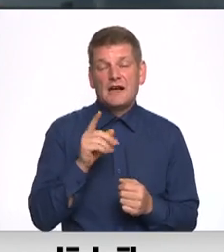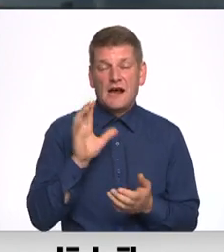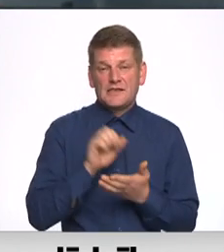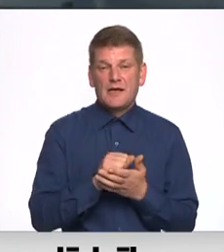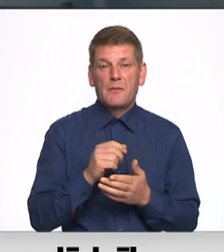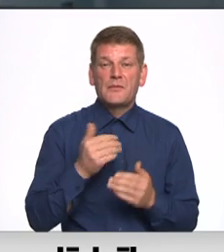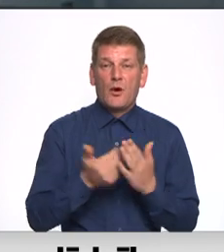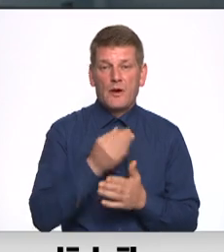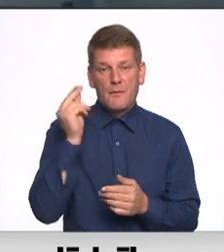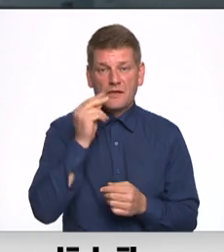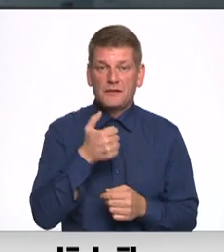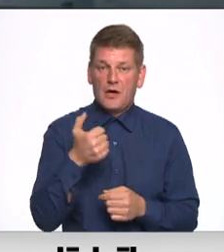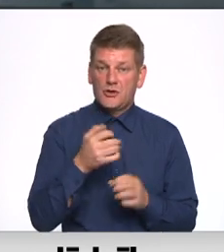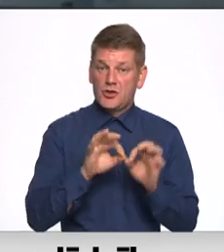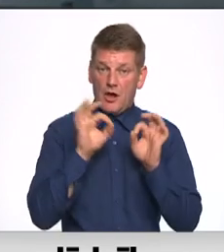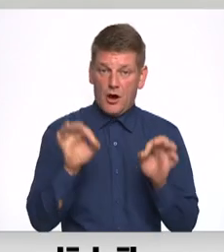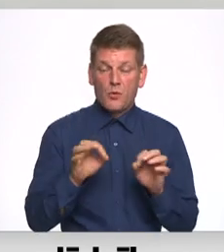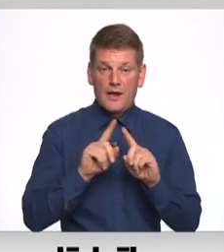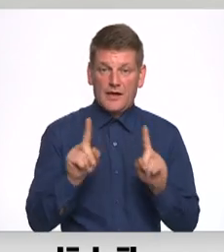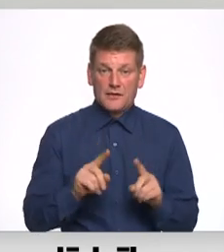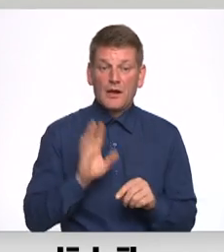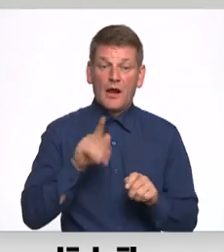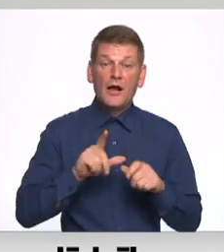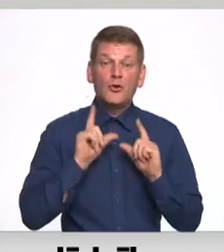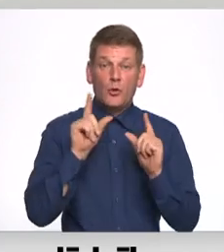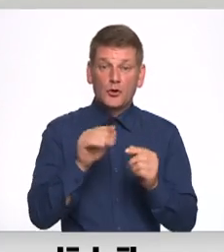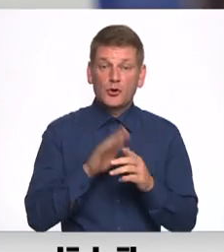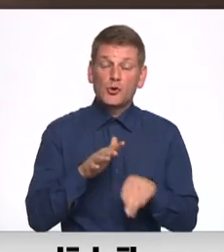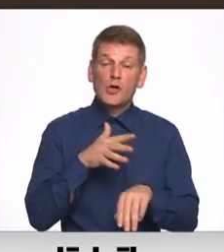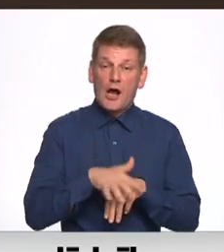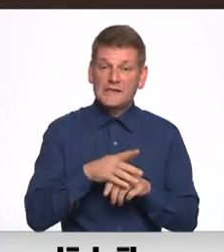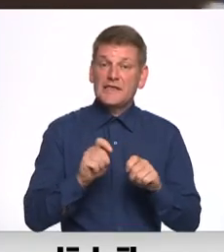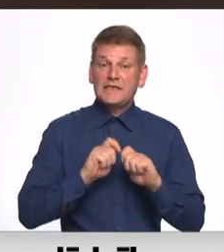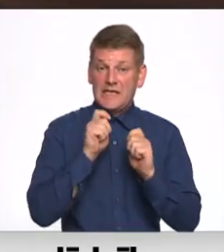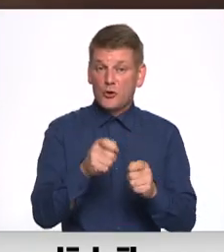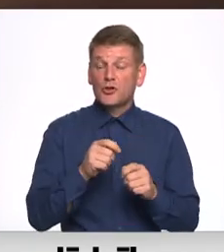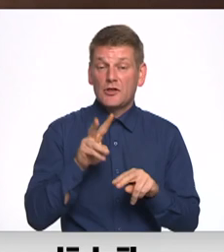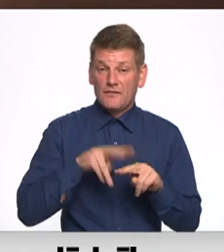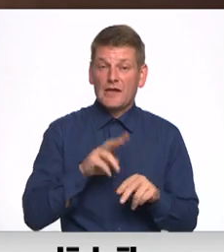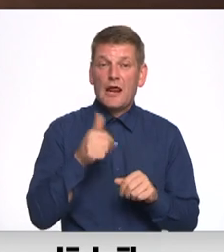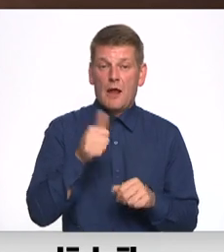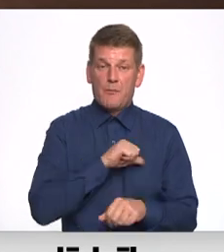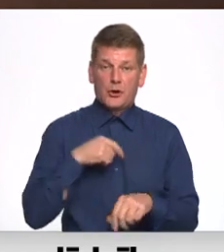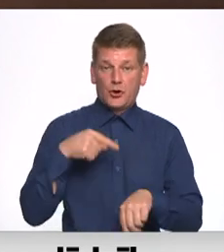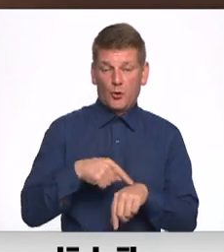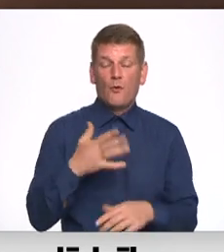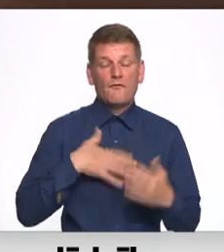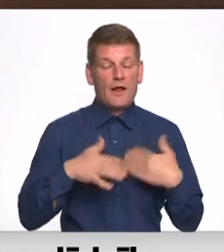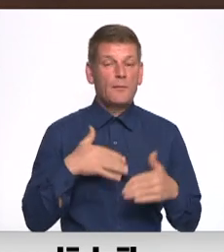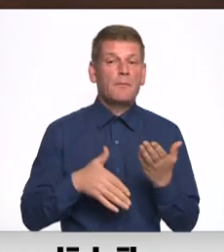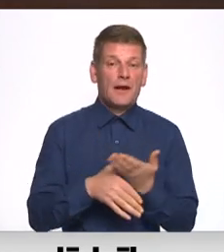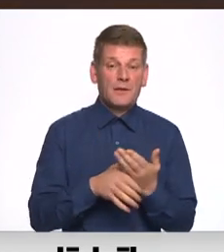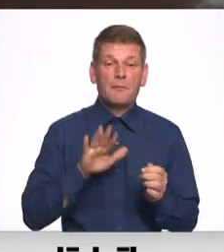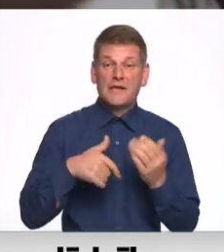mācību gada sākuma lietās. Lai dotos uz asins ziedošanas vietu, galvenais ir laba pašsajūta un vēlme palīdzēt.